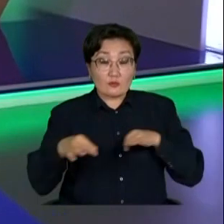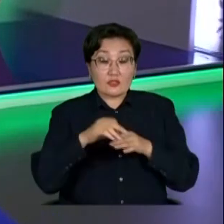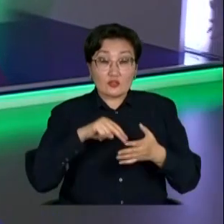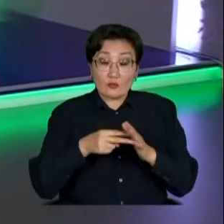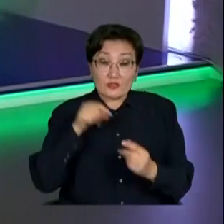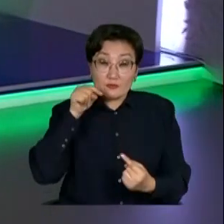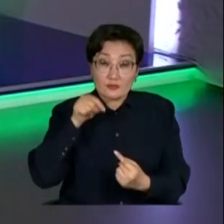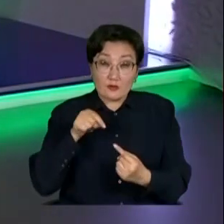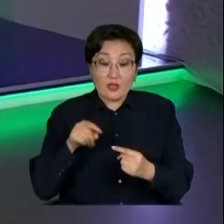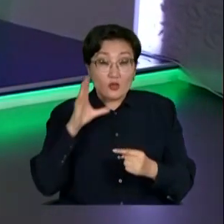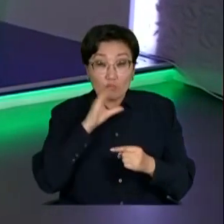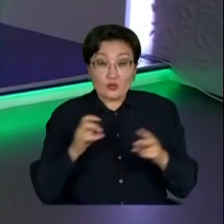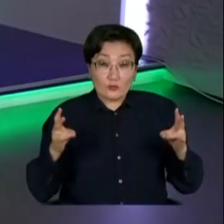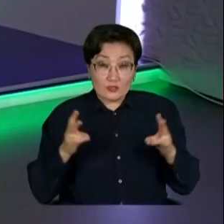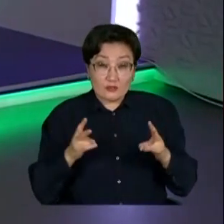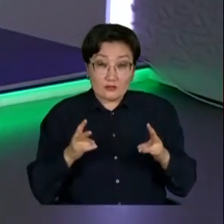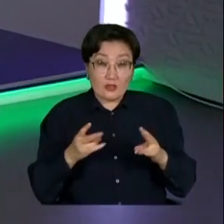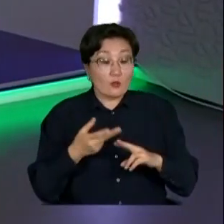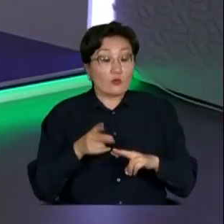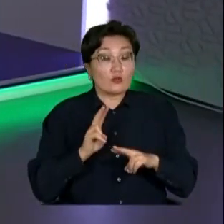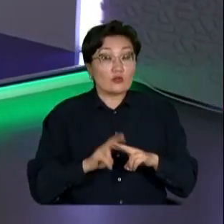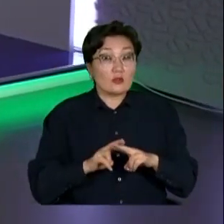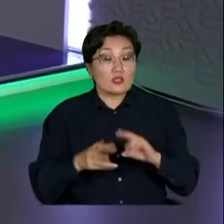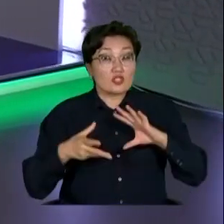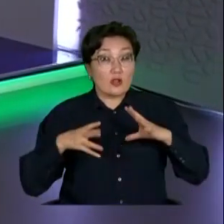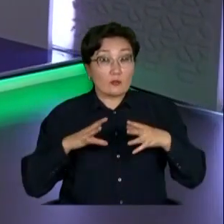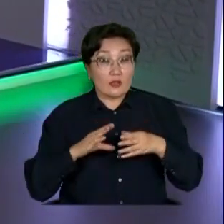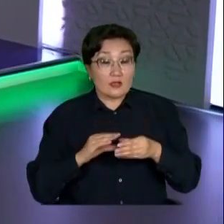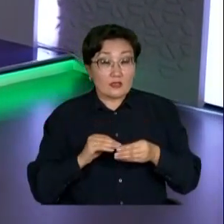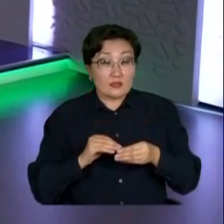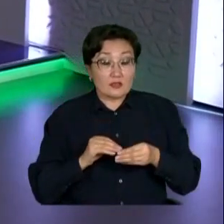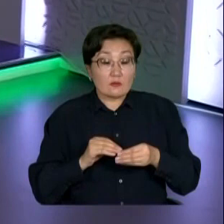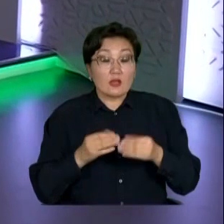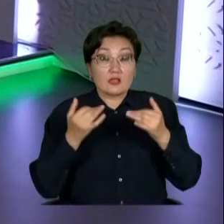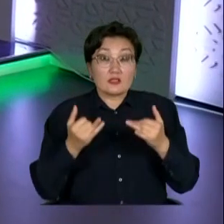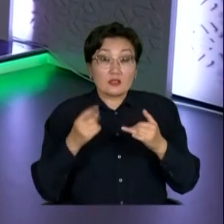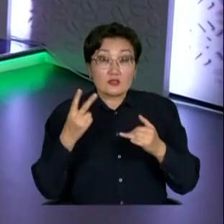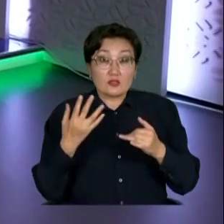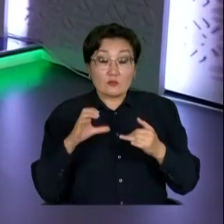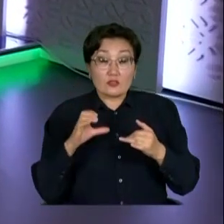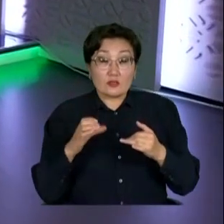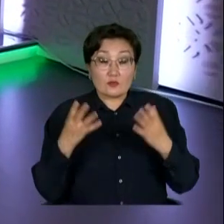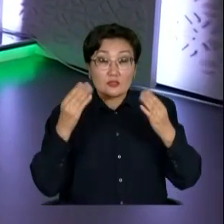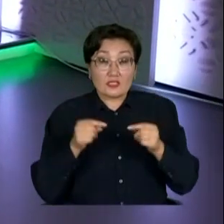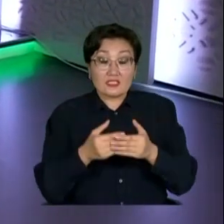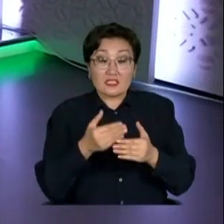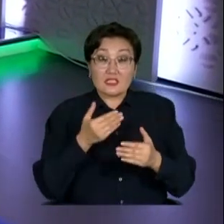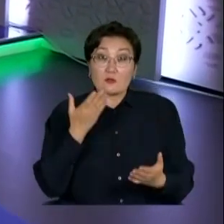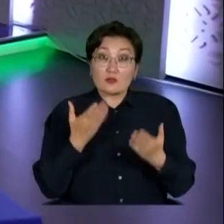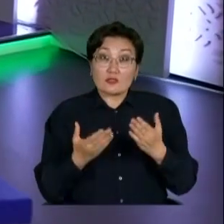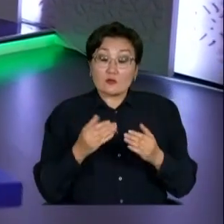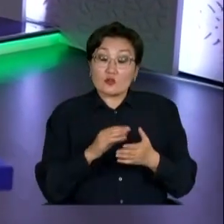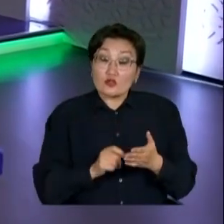жоспарымыз бойынша үлгеруі тиіс. Бұл жалпы алғанда қазір 25-шы қыркүйекке дейін егер